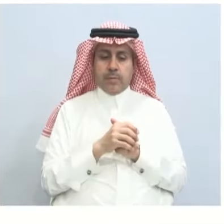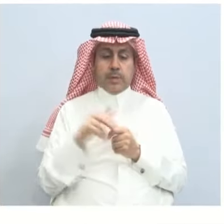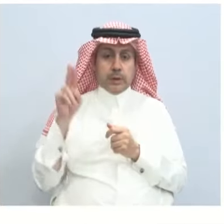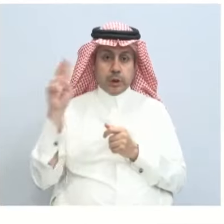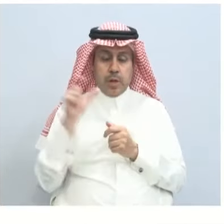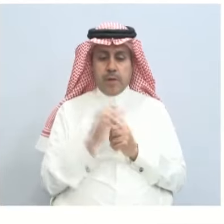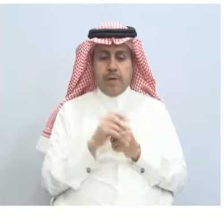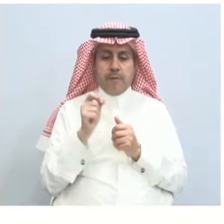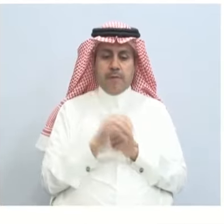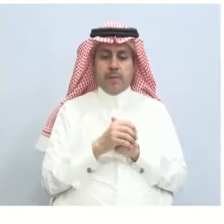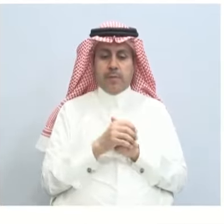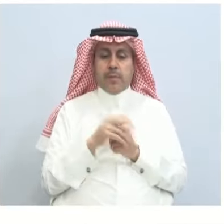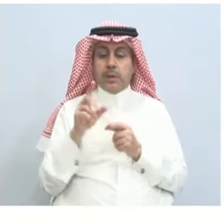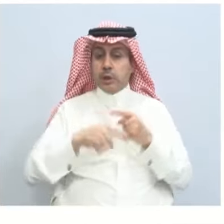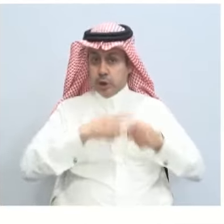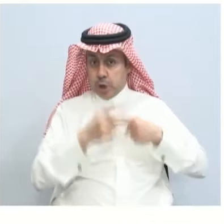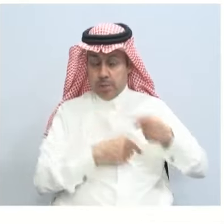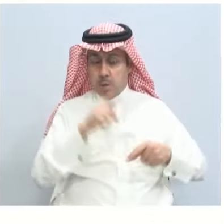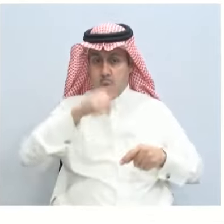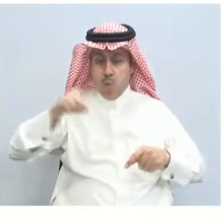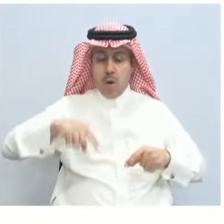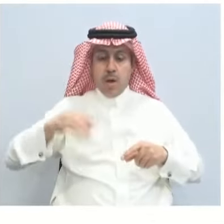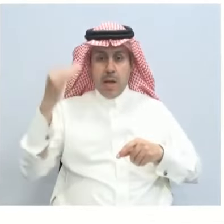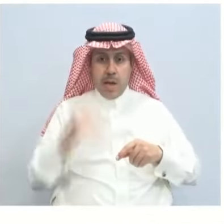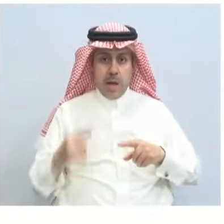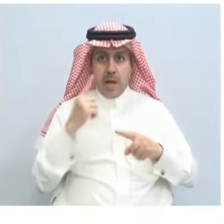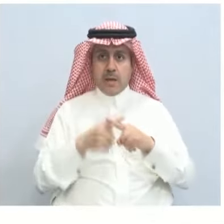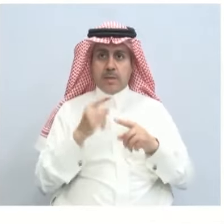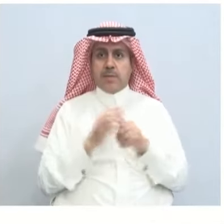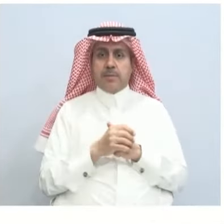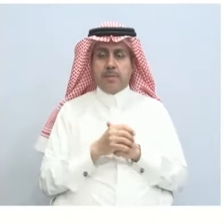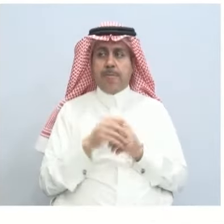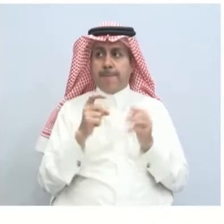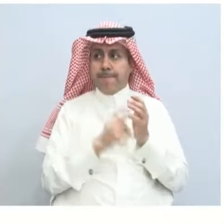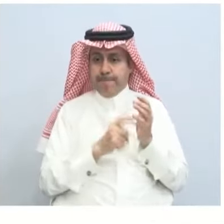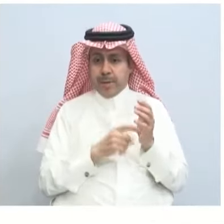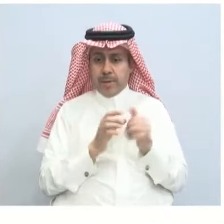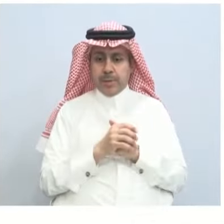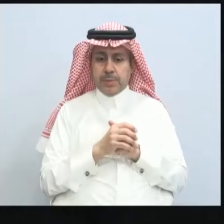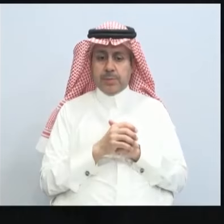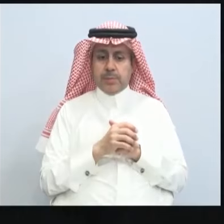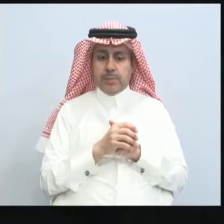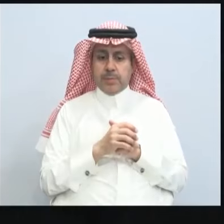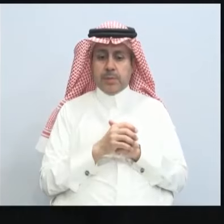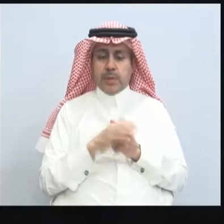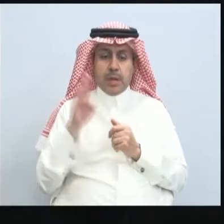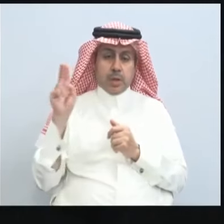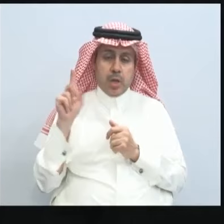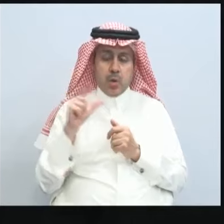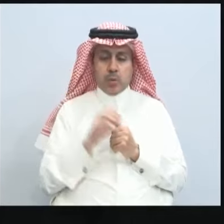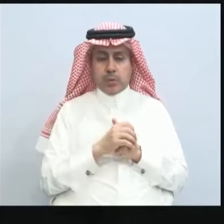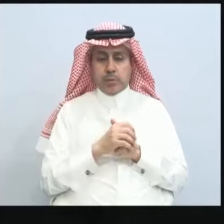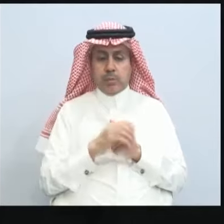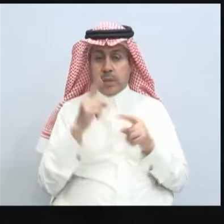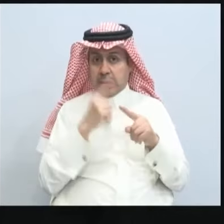ثيتا دائما يساوي واي على اكس وقلنا هذا القانون في له يعني يعني كتالوج يجي معه انه لو كانت